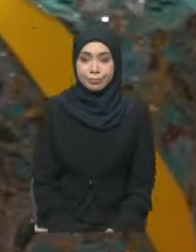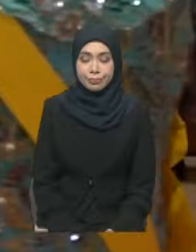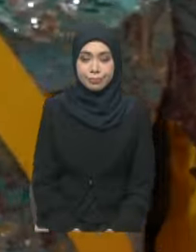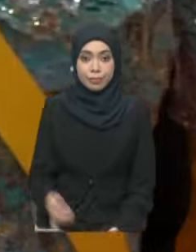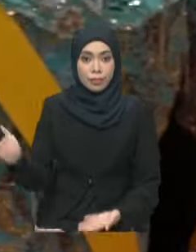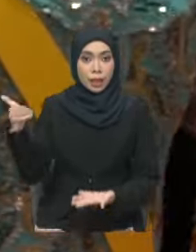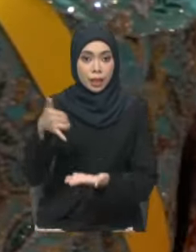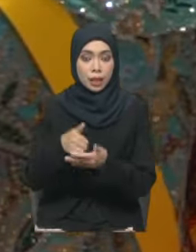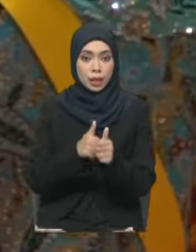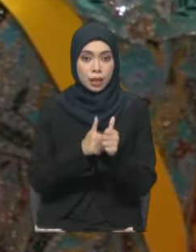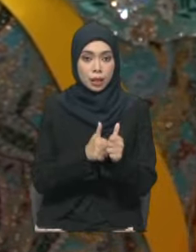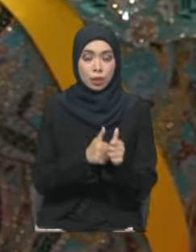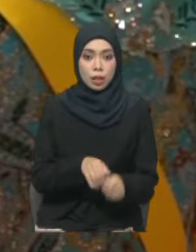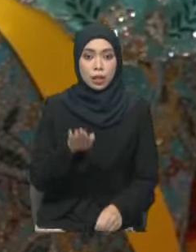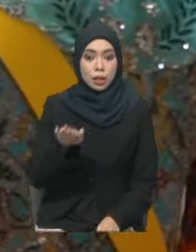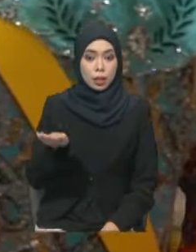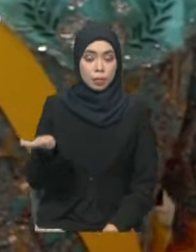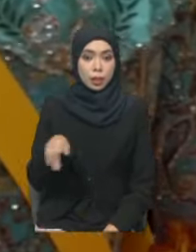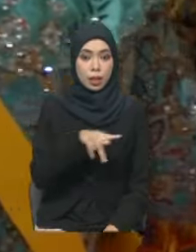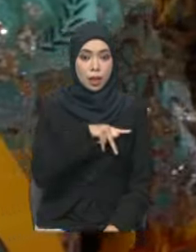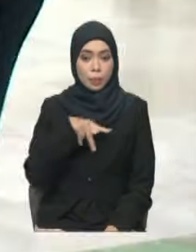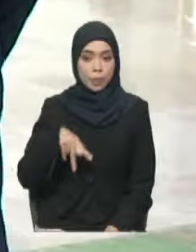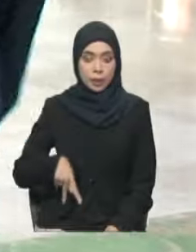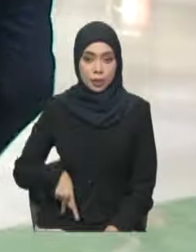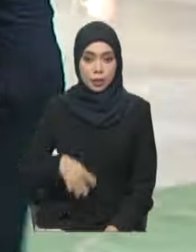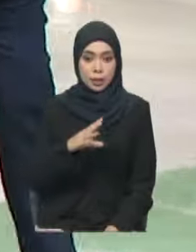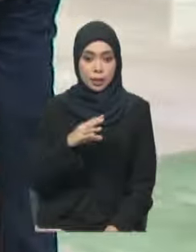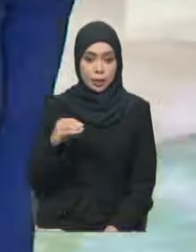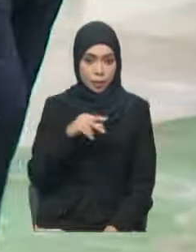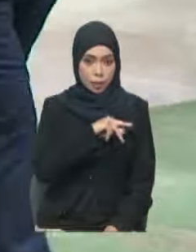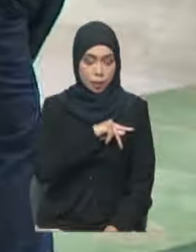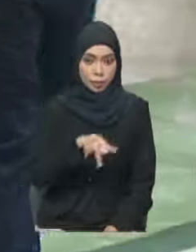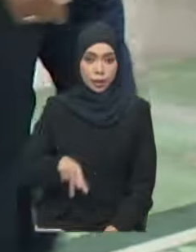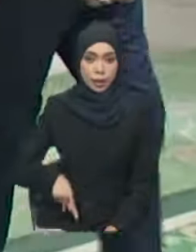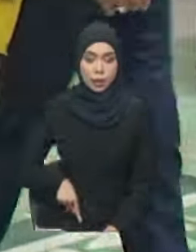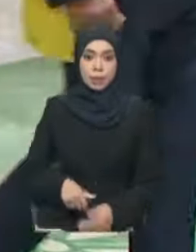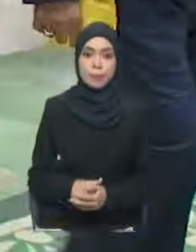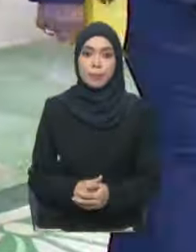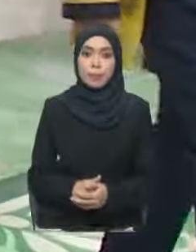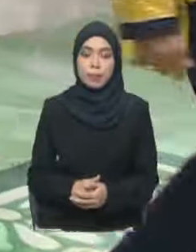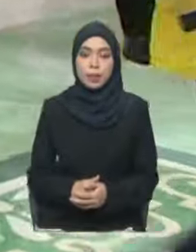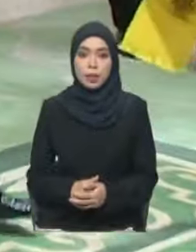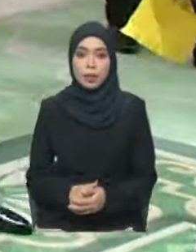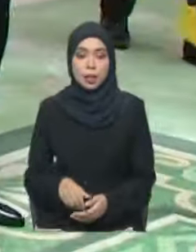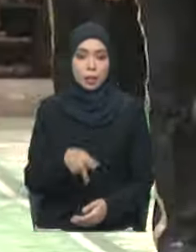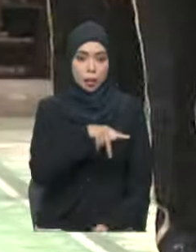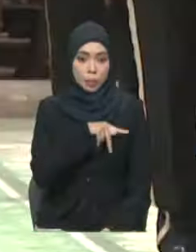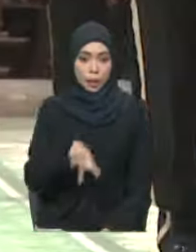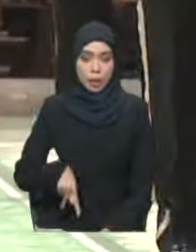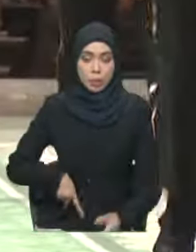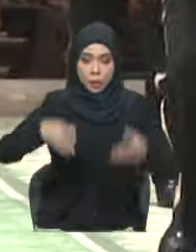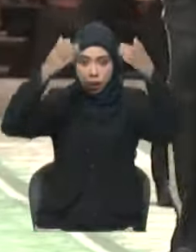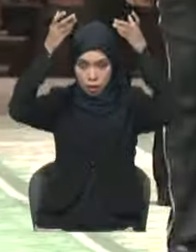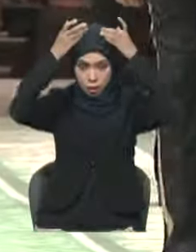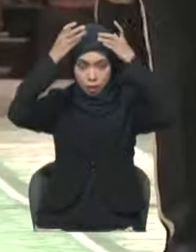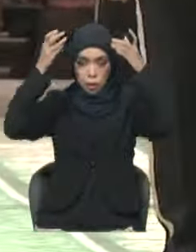Berangkat sama paduka-paduka anaknda dan adinda Kebawah Duli Yang Maha Mulia. Duli Yang Teramat Mulia Paduka Seri Pangeran Muda Mahkota,